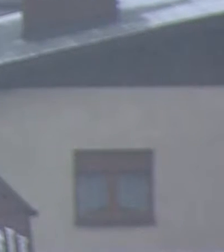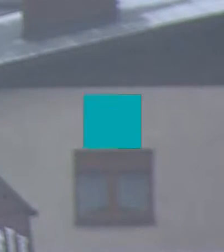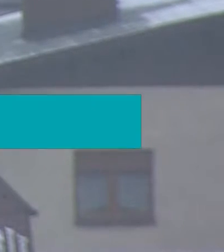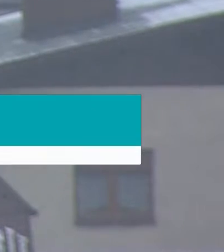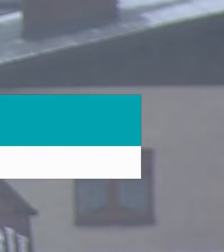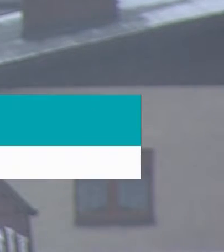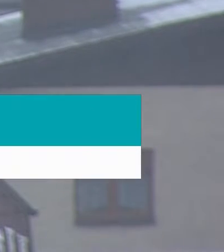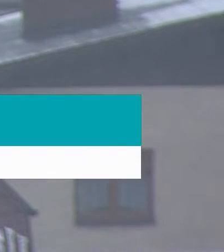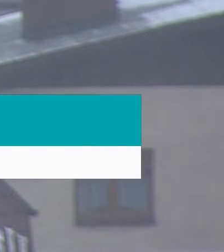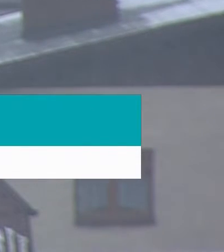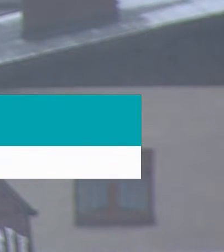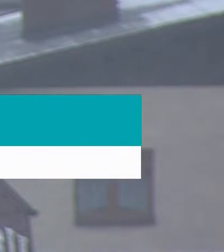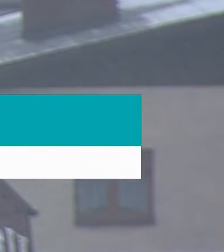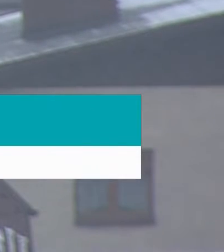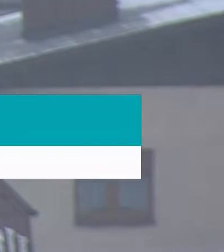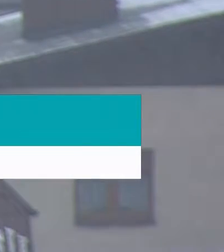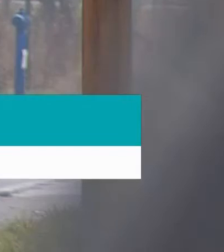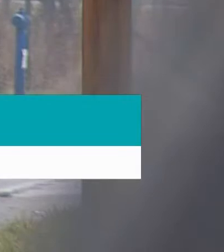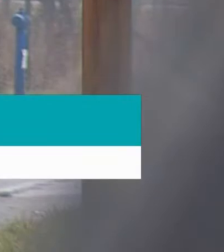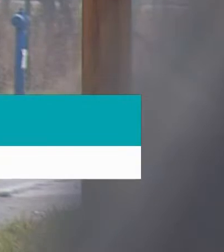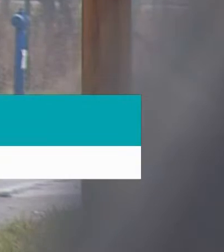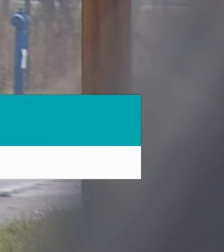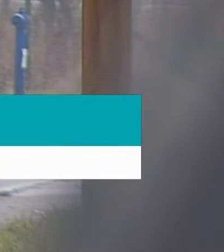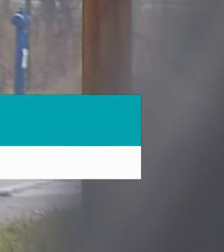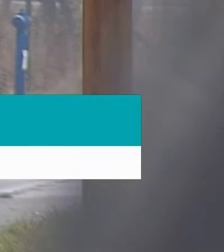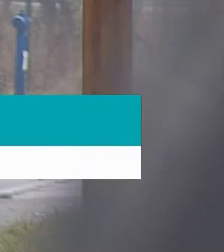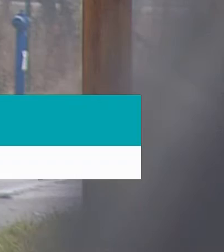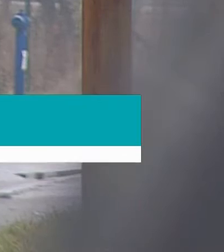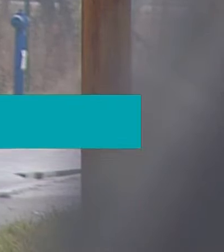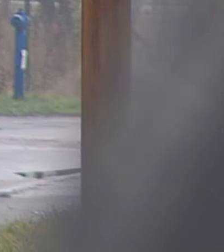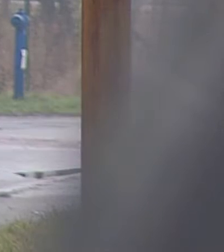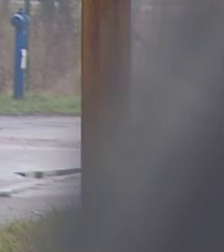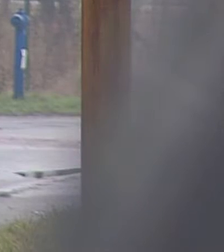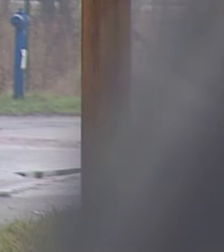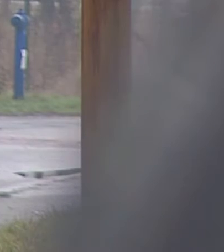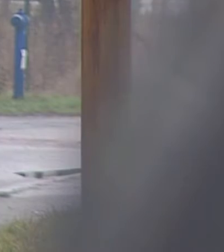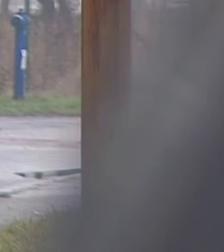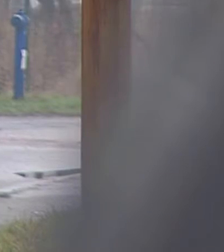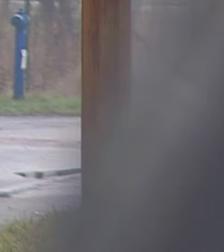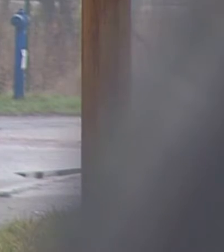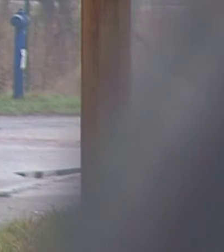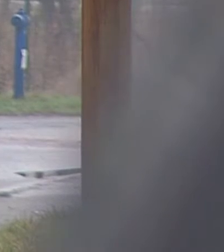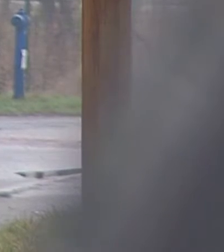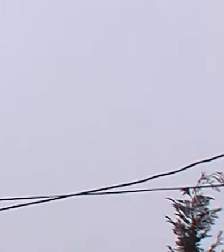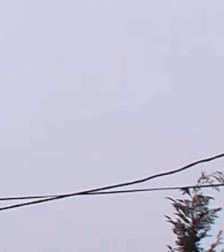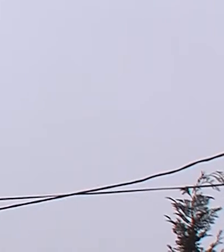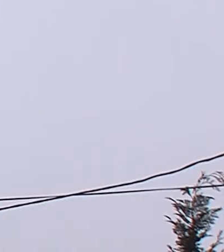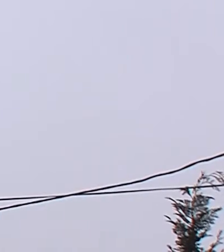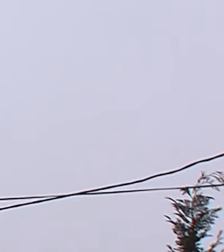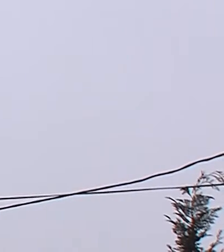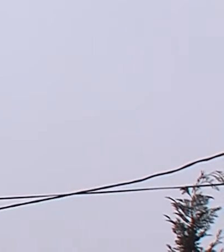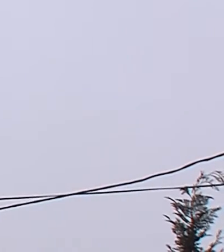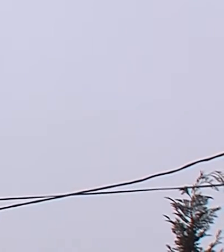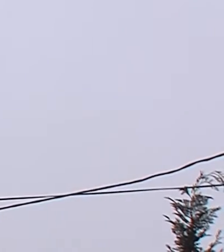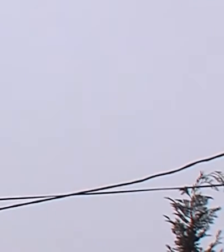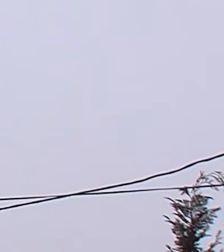Polsce od wielu lat pojawia się problematyczny i szkodzący zdrowiu smog. Aby go zwalczyć, podejmowany jest szereg działań zmierzających